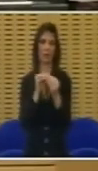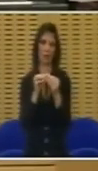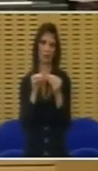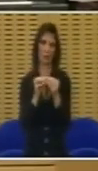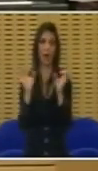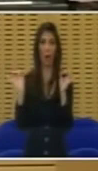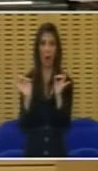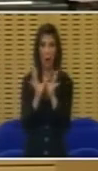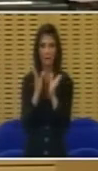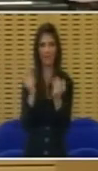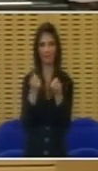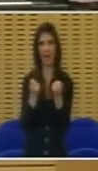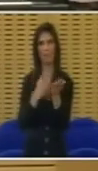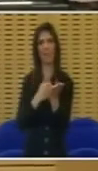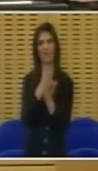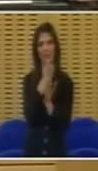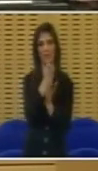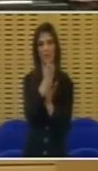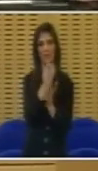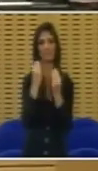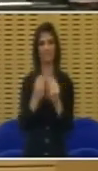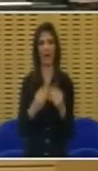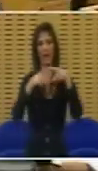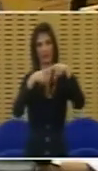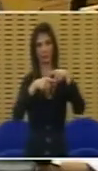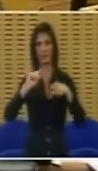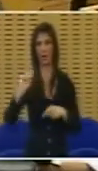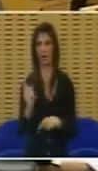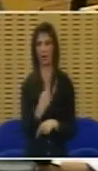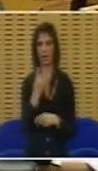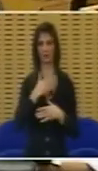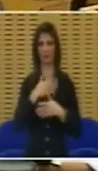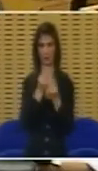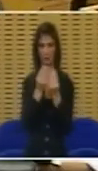πολιτών. Σας ευχαριστώ. Καλά Χριστούγεννα σε όλους. Ευχαριστούμε, κυρία Χαραλαμπίδου.